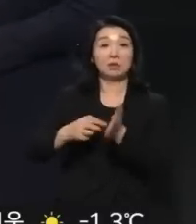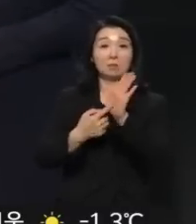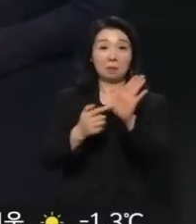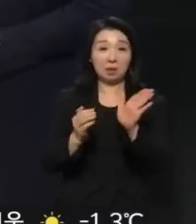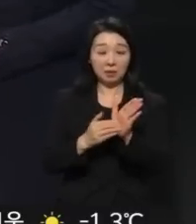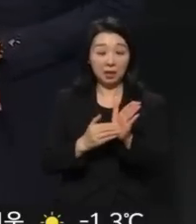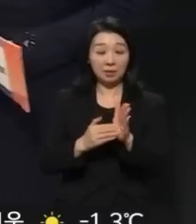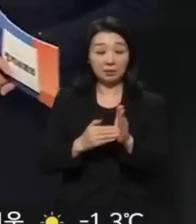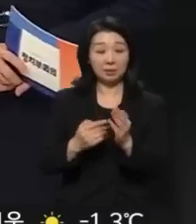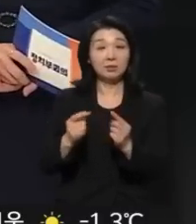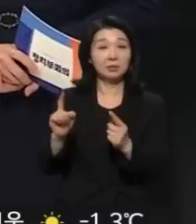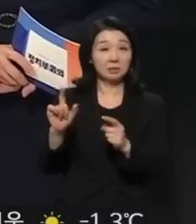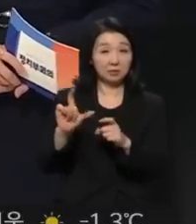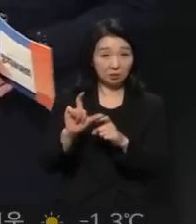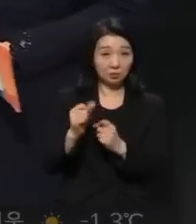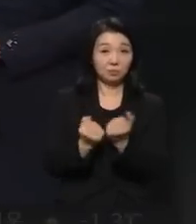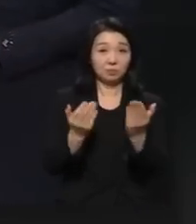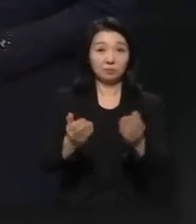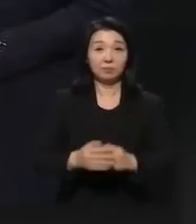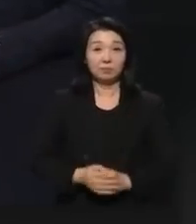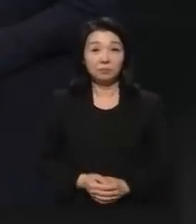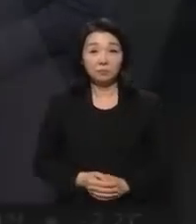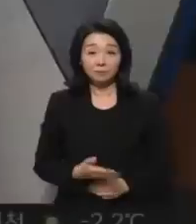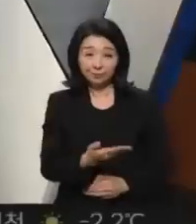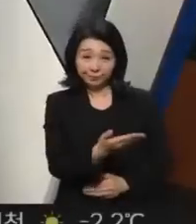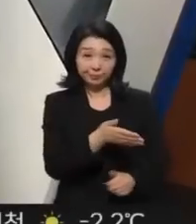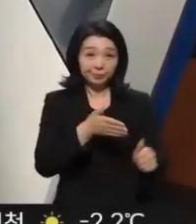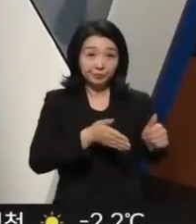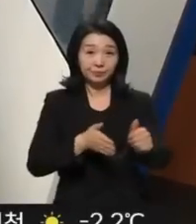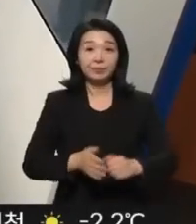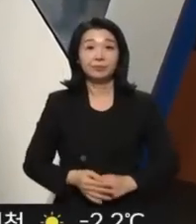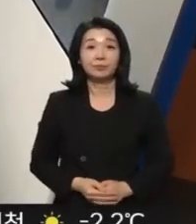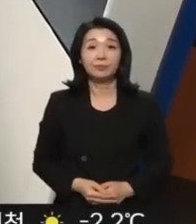제가 들어가서 얘기를 좀 할게요. 백반장, 저 가요. 네. 네.